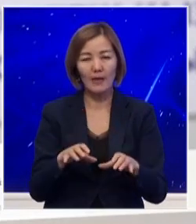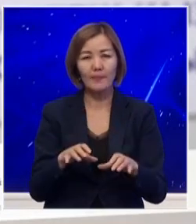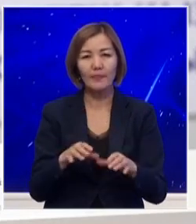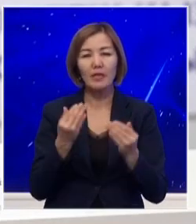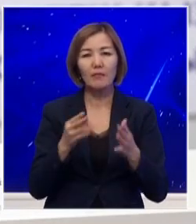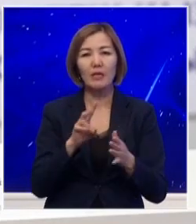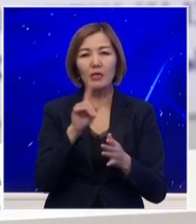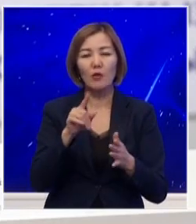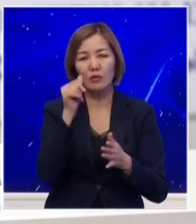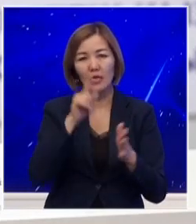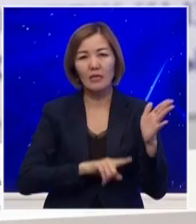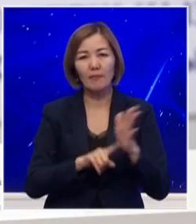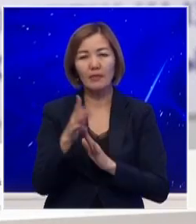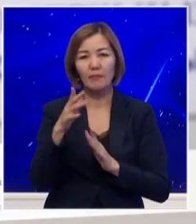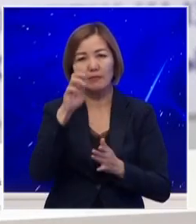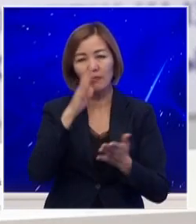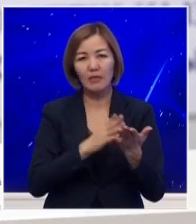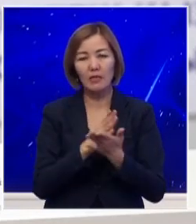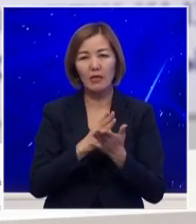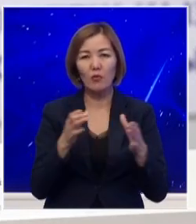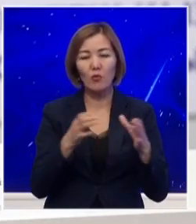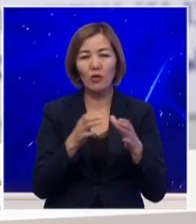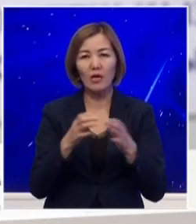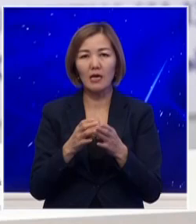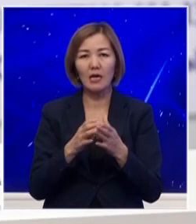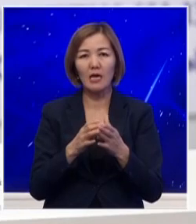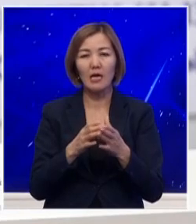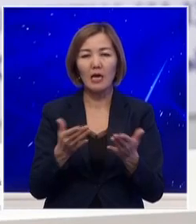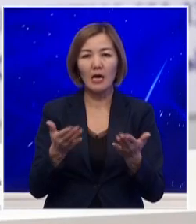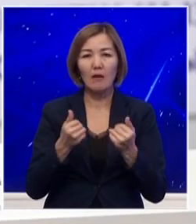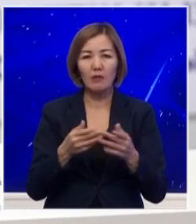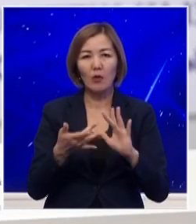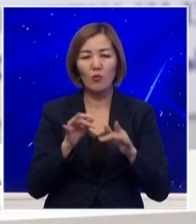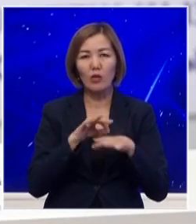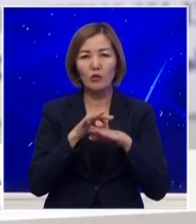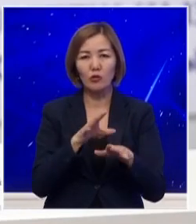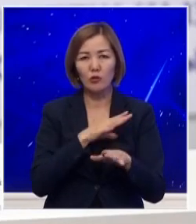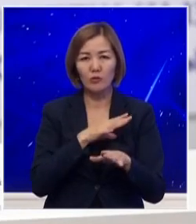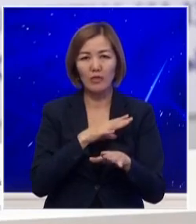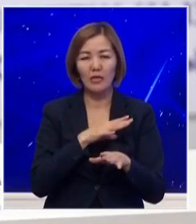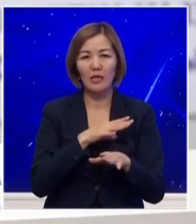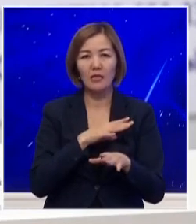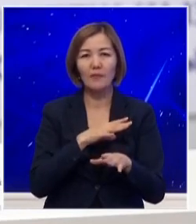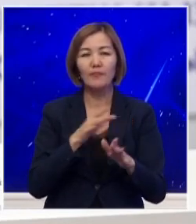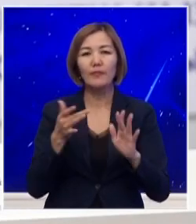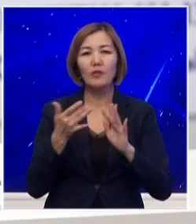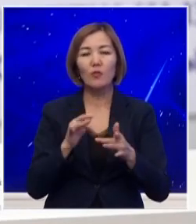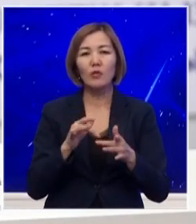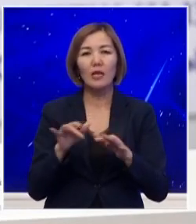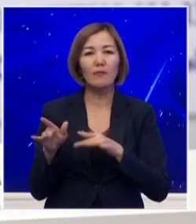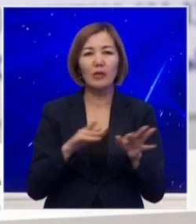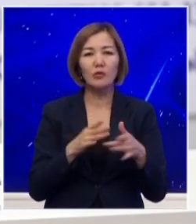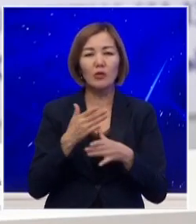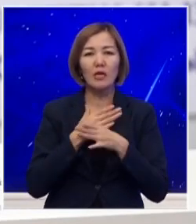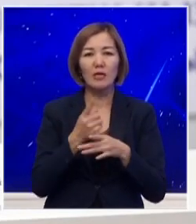кетелік, биыл наурыз айынан бастап 5 мемлекеттік органға қызметкерлерді қабылдау онлайн жүргізіліп жатыр. Осы аралықта онлайн